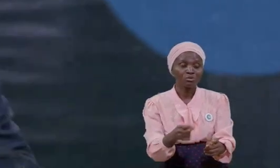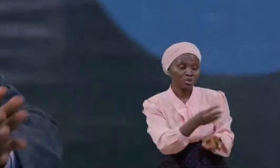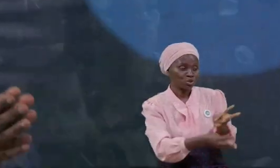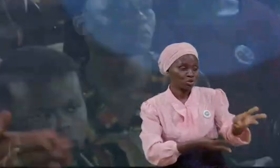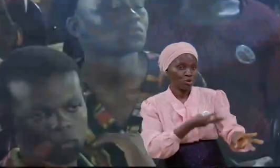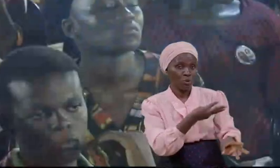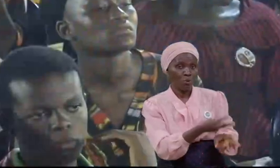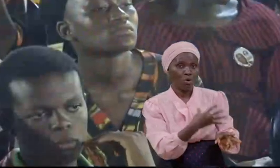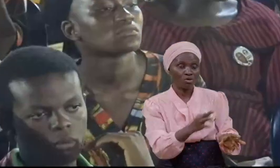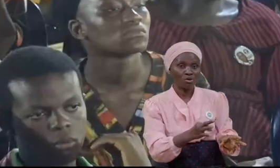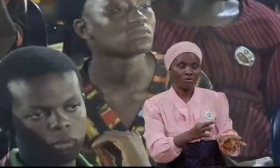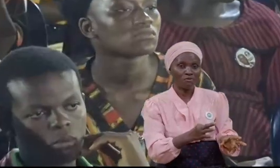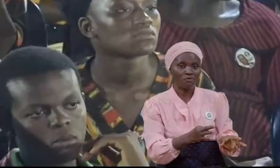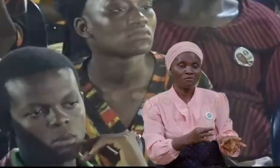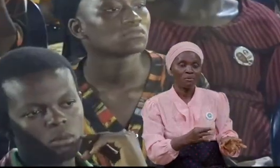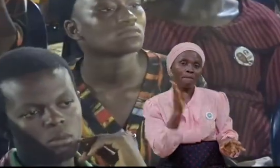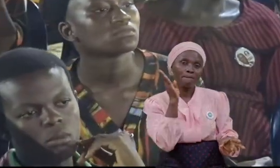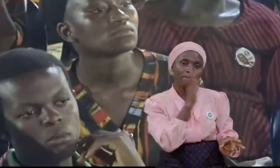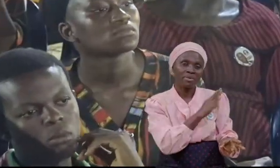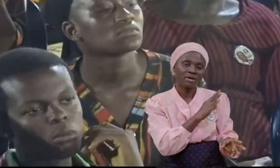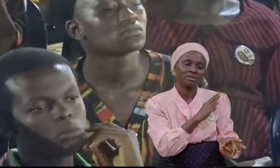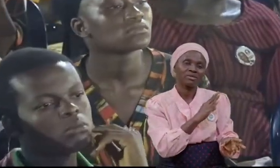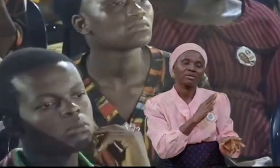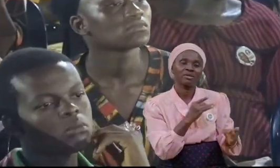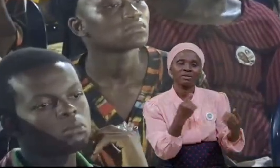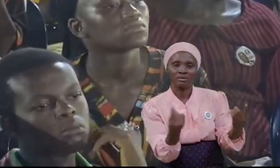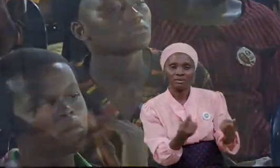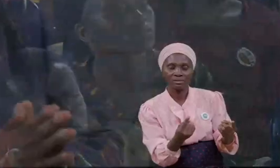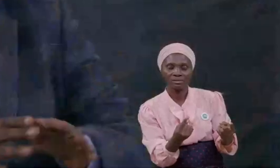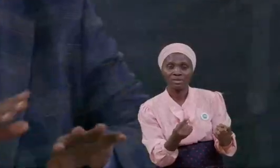Ça, c'est le disciple. Et maintenant, tu